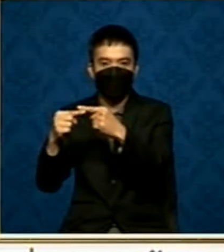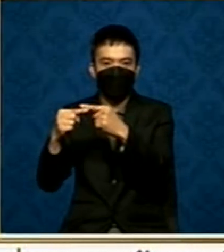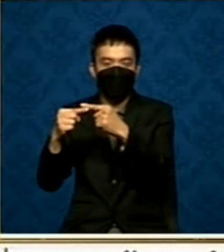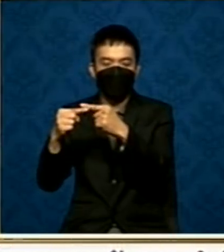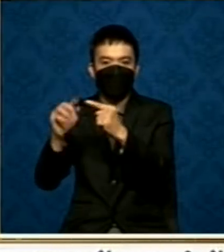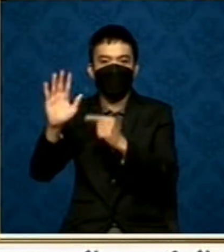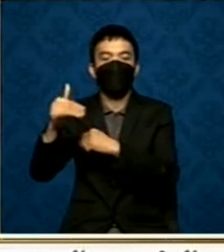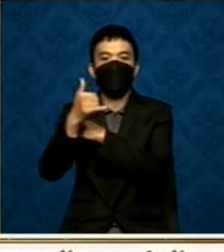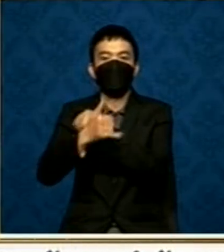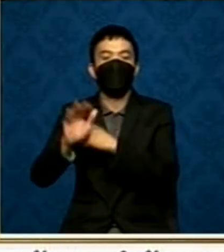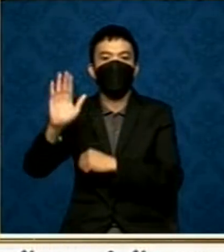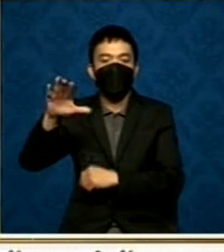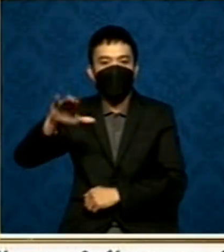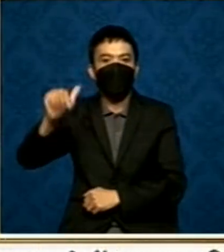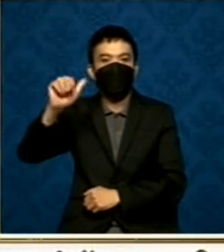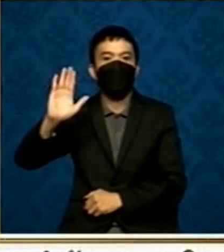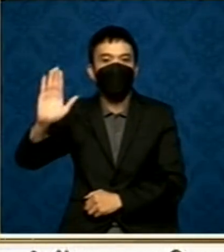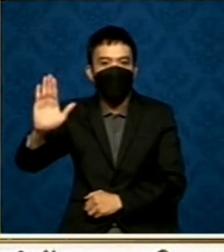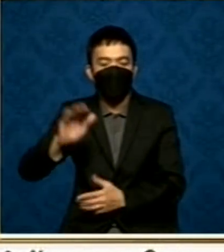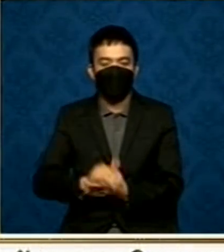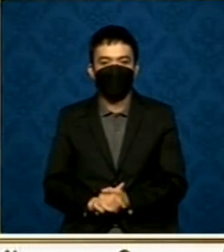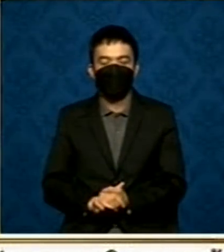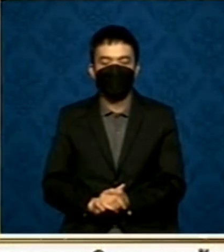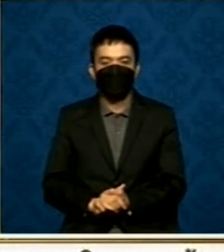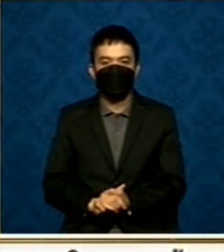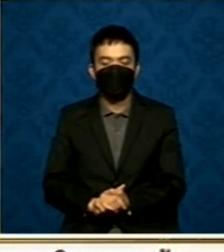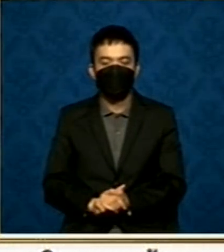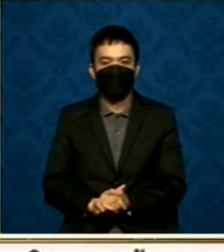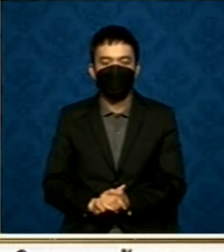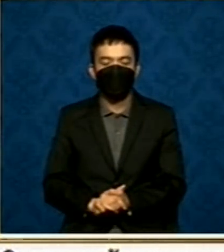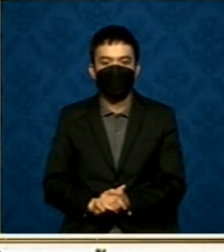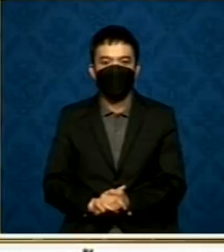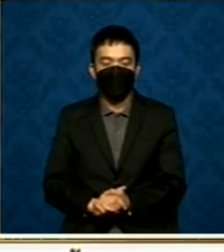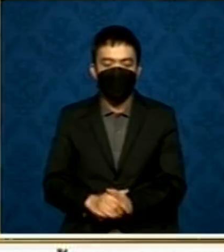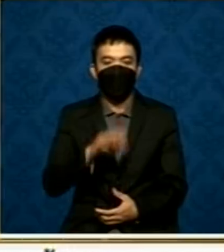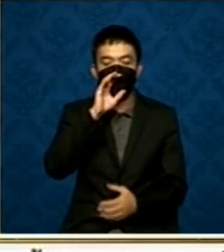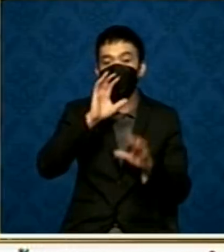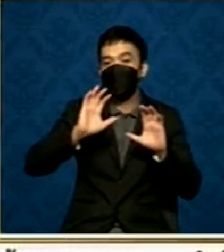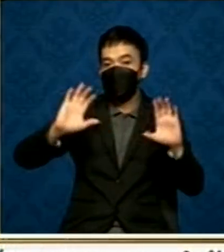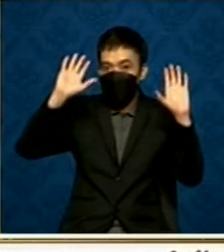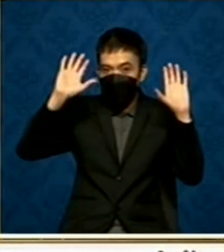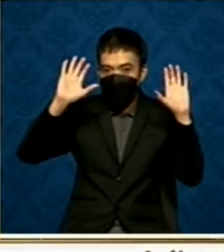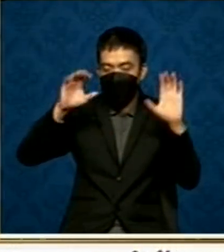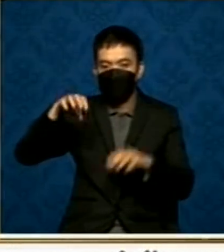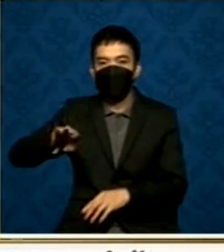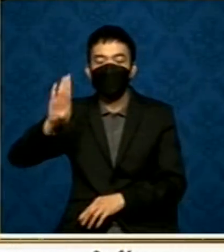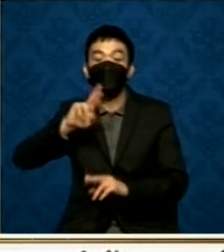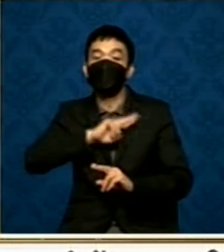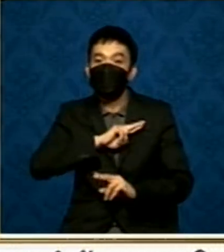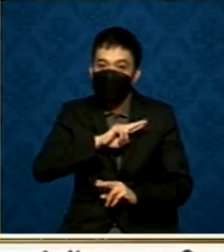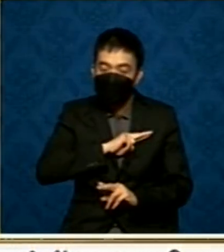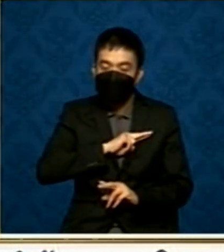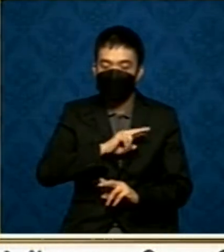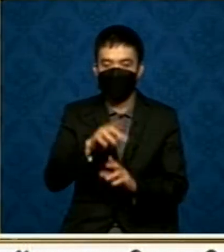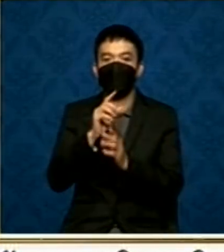ทั้งภาค รัฐบาล และภาค องคกร ที่รีวยนโจ ก็มาขอร้องให้ปเทศไย